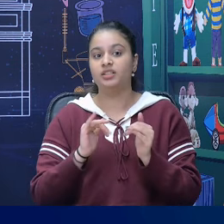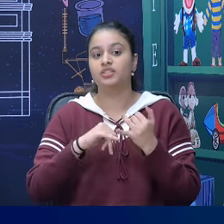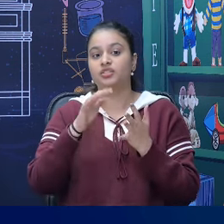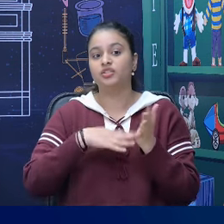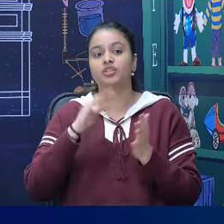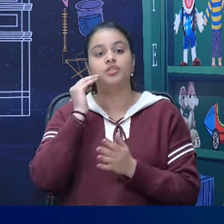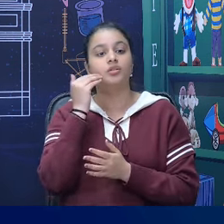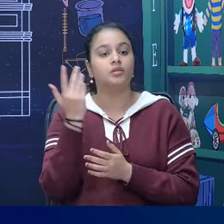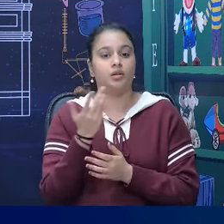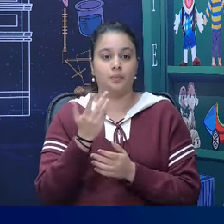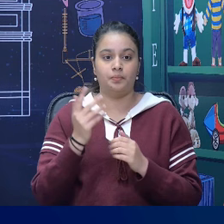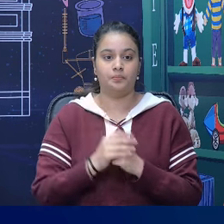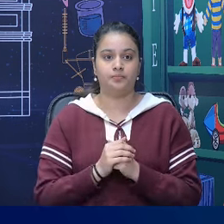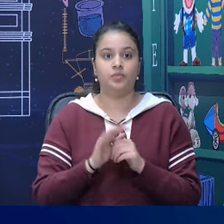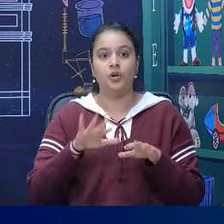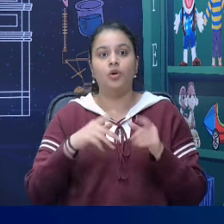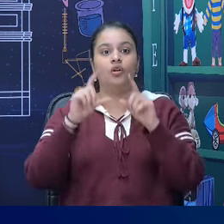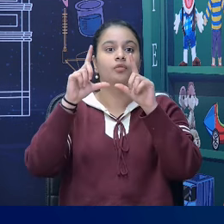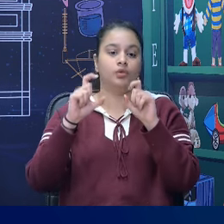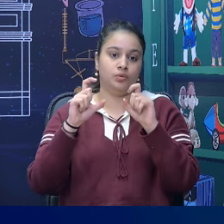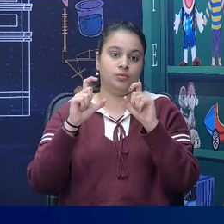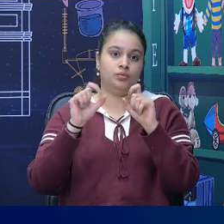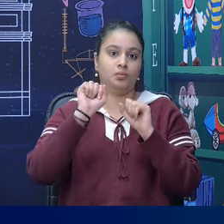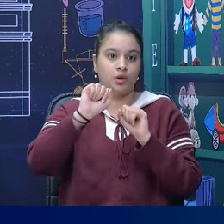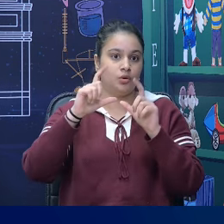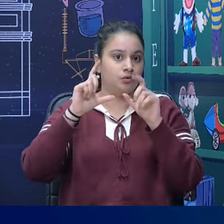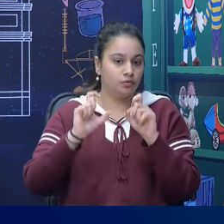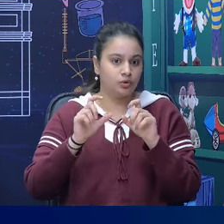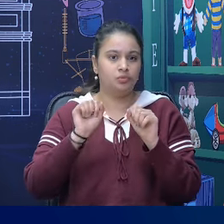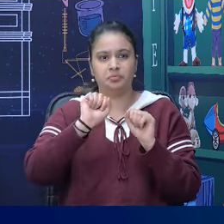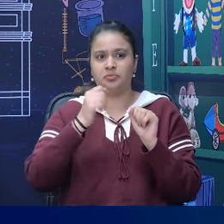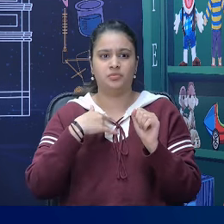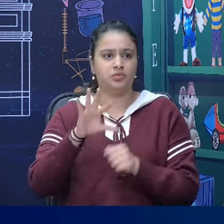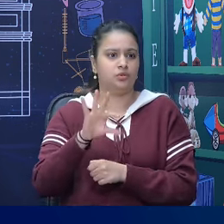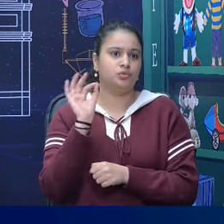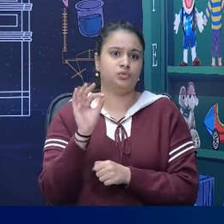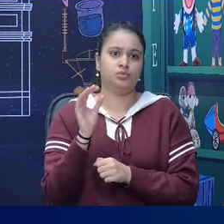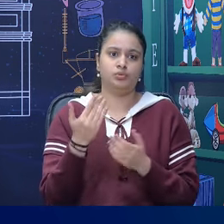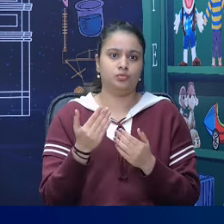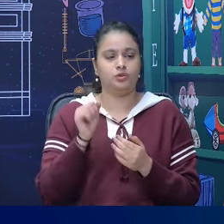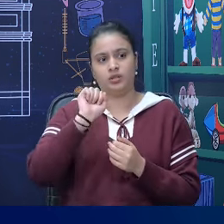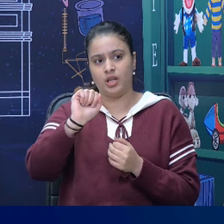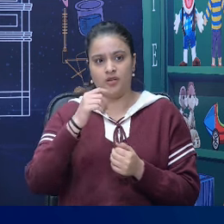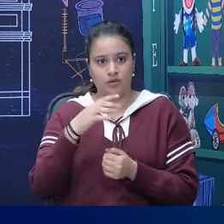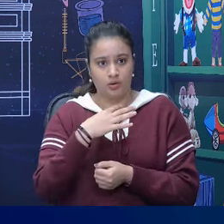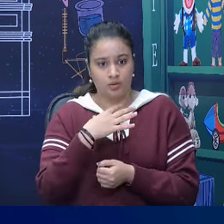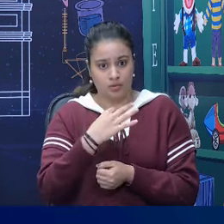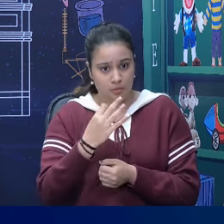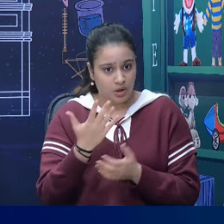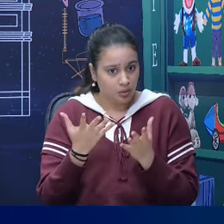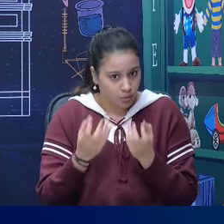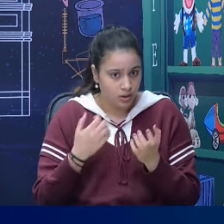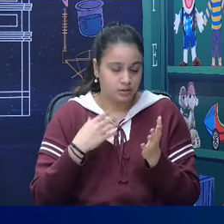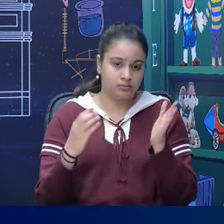सेशन जो तिथि है और फोटोग्राफ जो है आपकी आपकी जो तस्वीर है वह पूरी तरह से इच्छिक है ऑप्शनल है यदि आप अपनी तस्वीर लगाकर